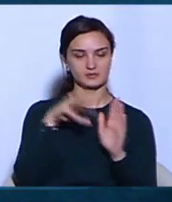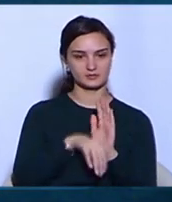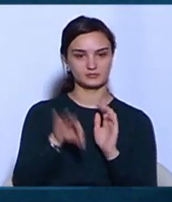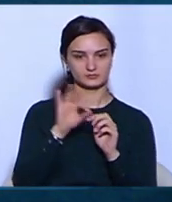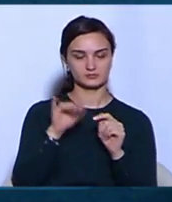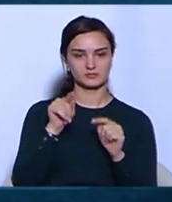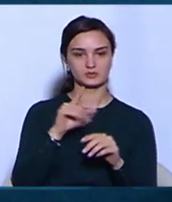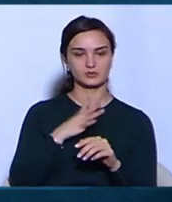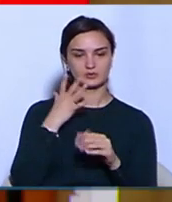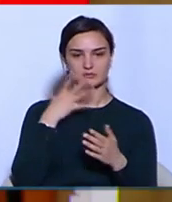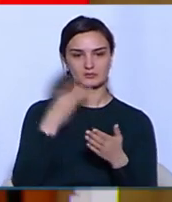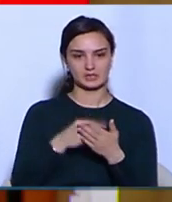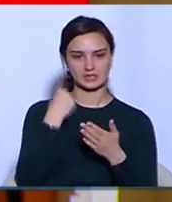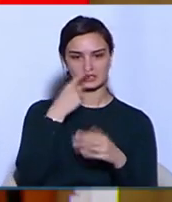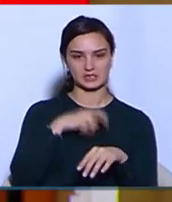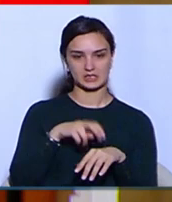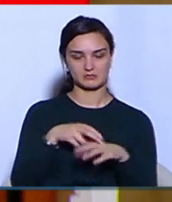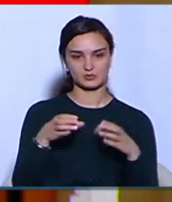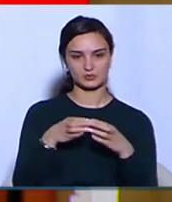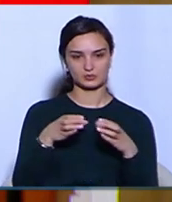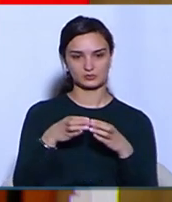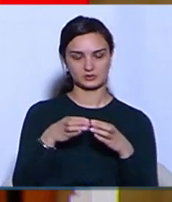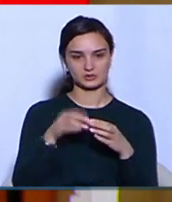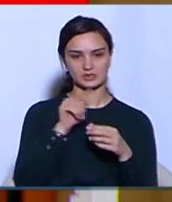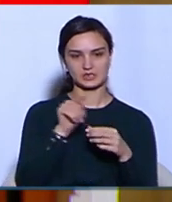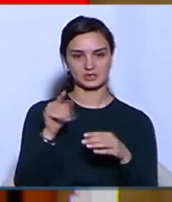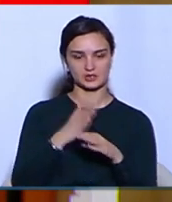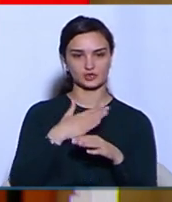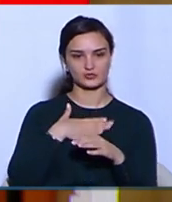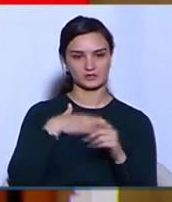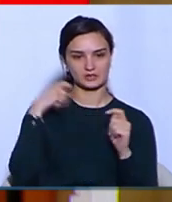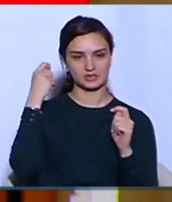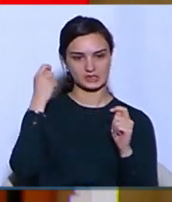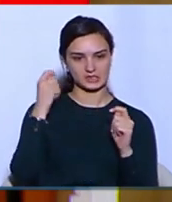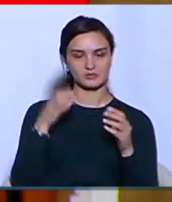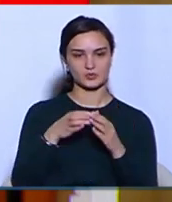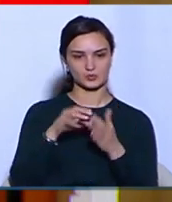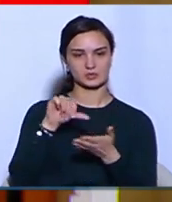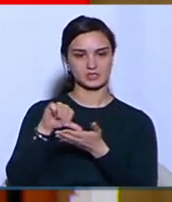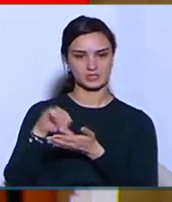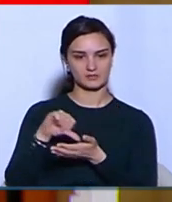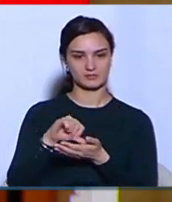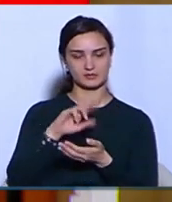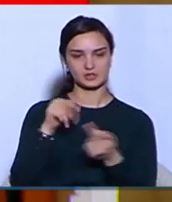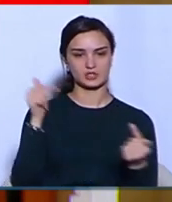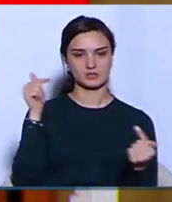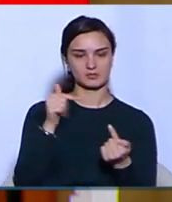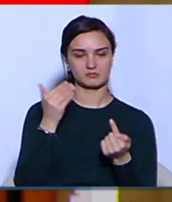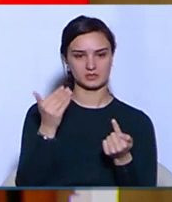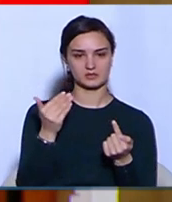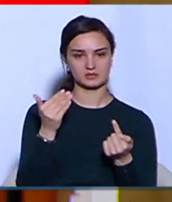მათ ჩამოაყალიბეს პირადი ექიმის გუნდი, ანუ ისინი არიან ჩვენი გადაცემის გუნდის წევრები და